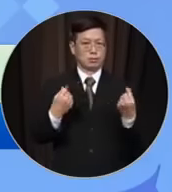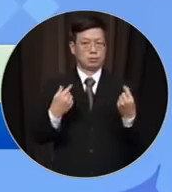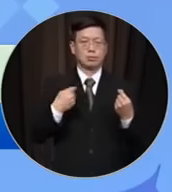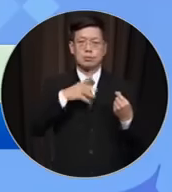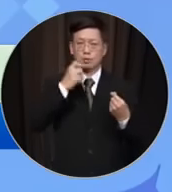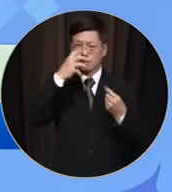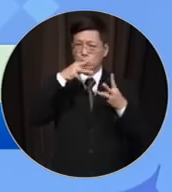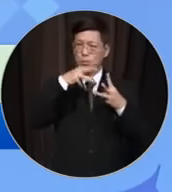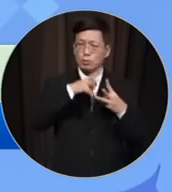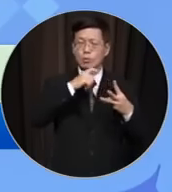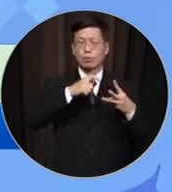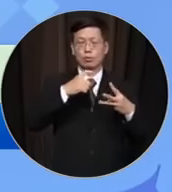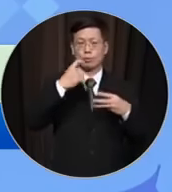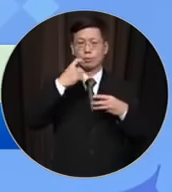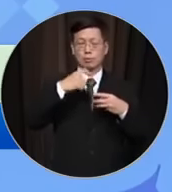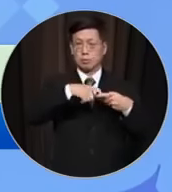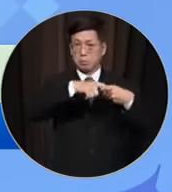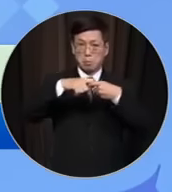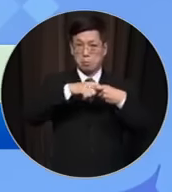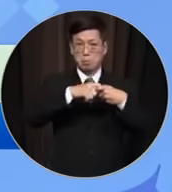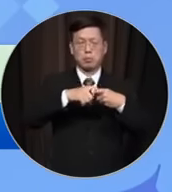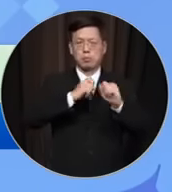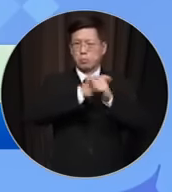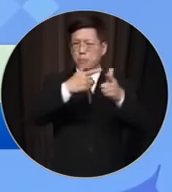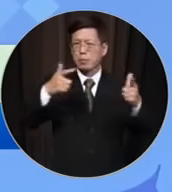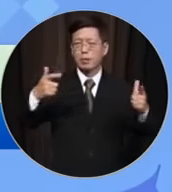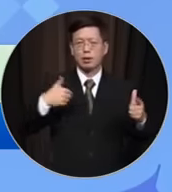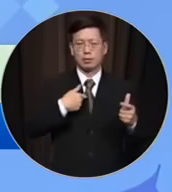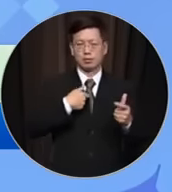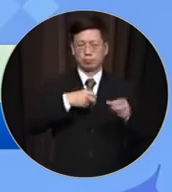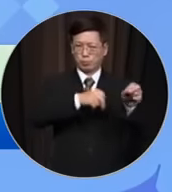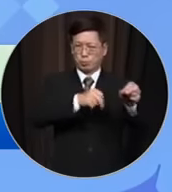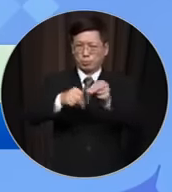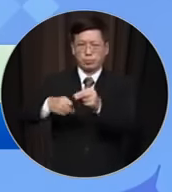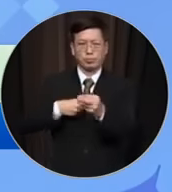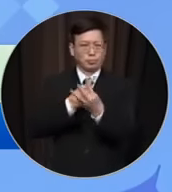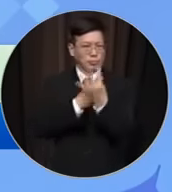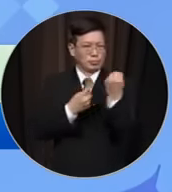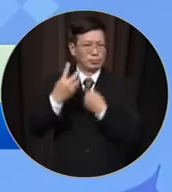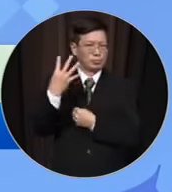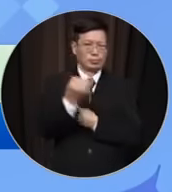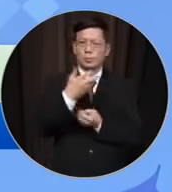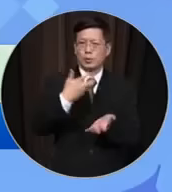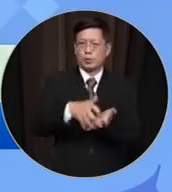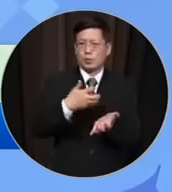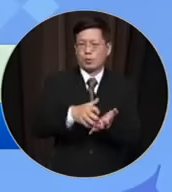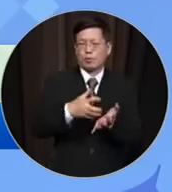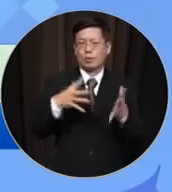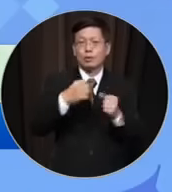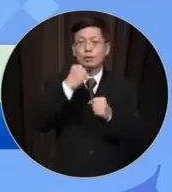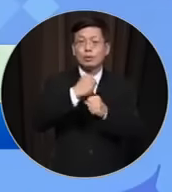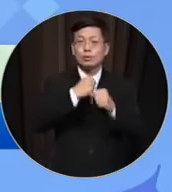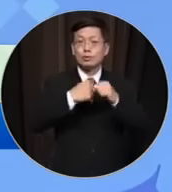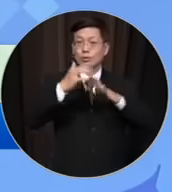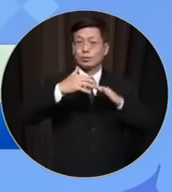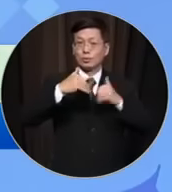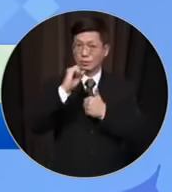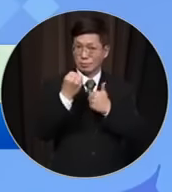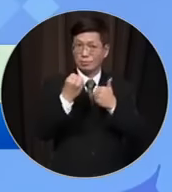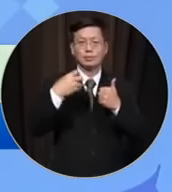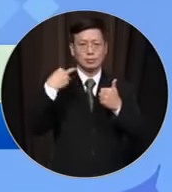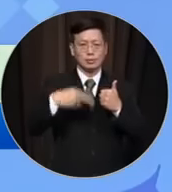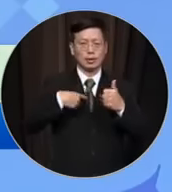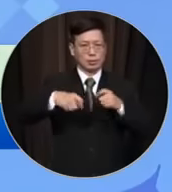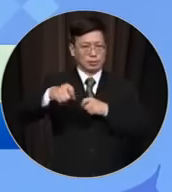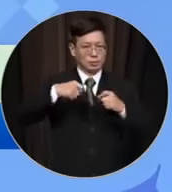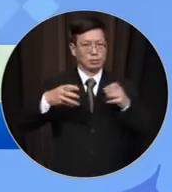洲、亚太等地的研究资助机构签订了数十项的科技合作协议，推动了数百项的合作研究计